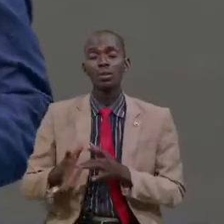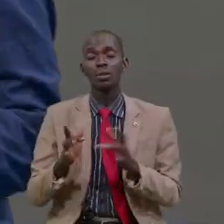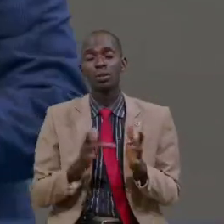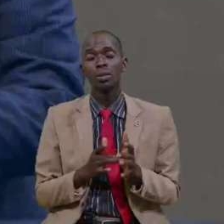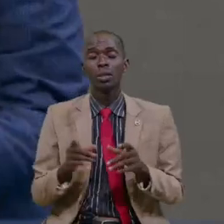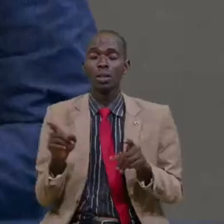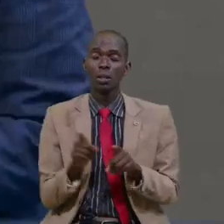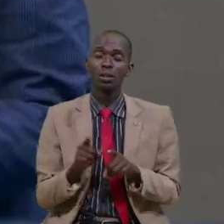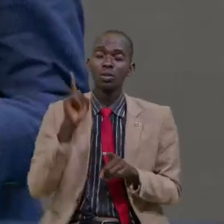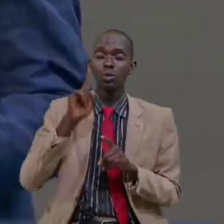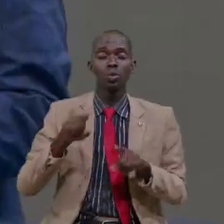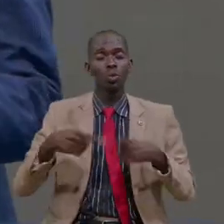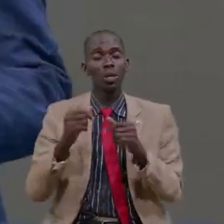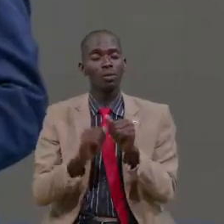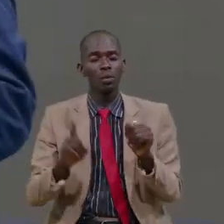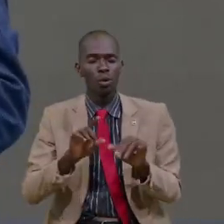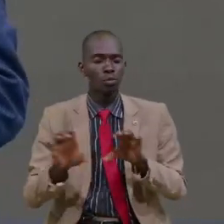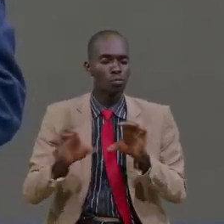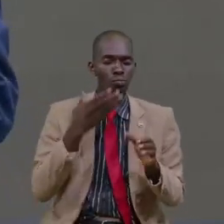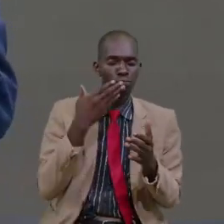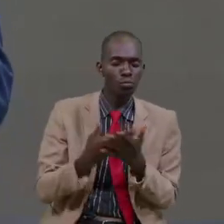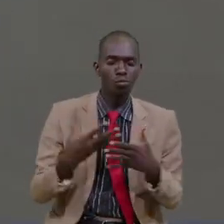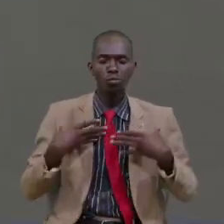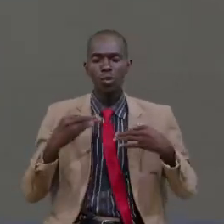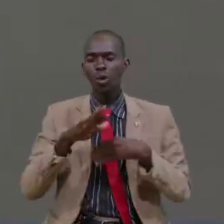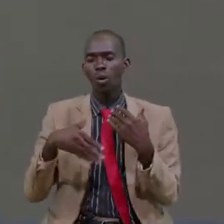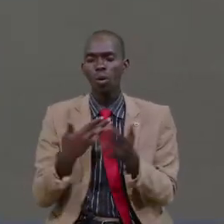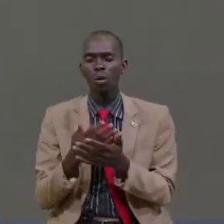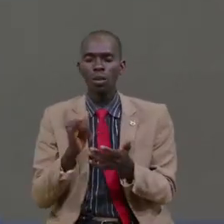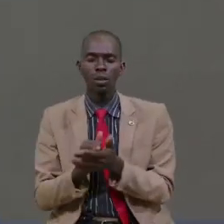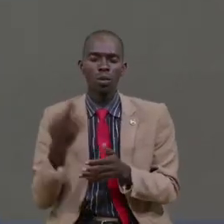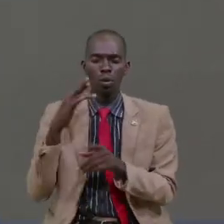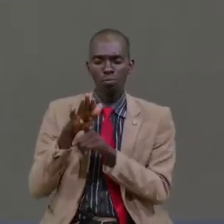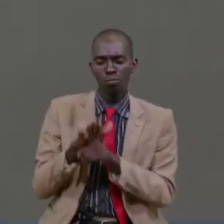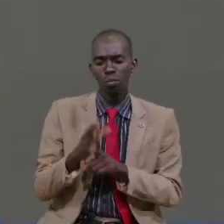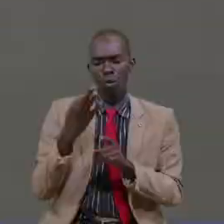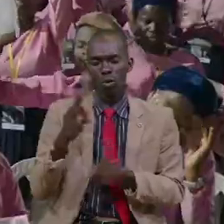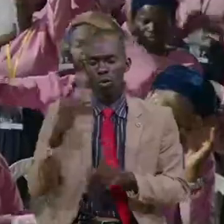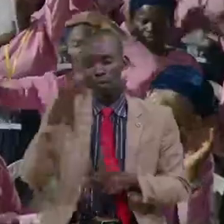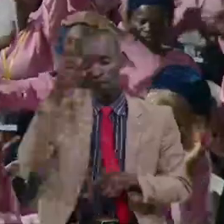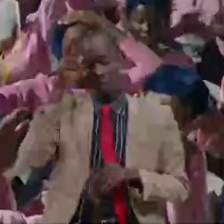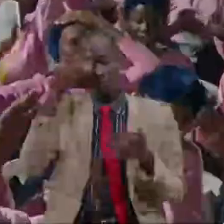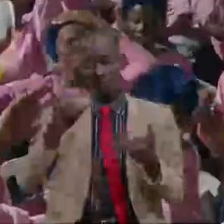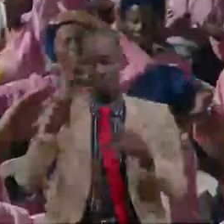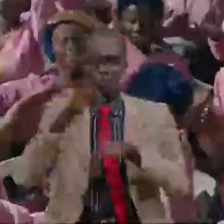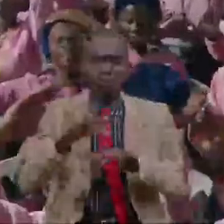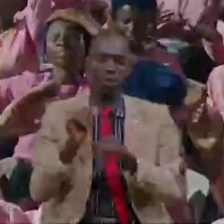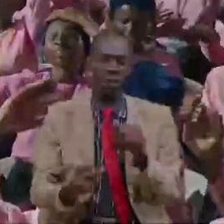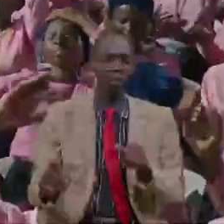Seigneur Jésus, comme tu allais de lui en lieu faisant du bien, guérissant tous ceux qui étaient sous l'empire du diable, touche